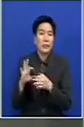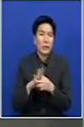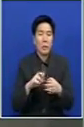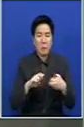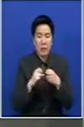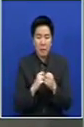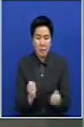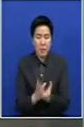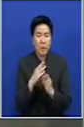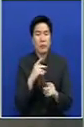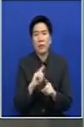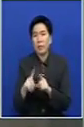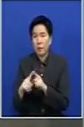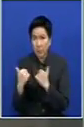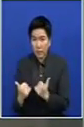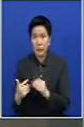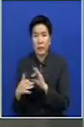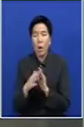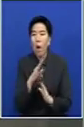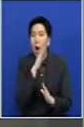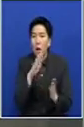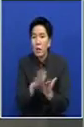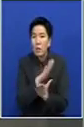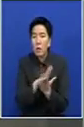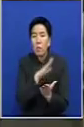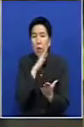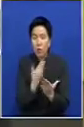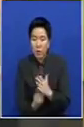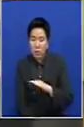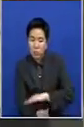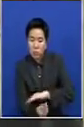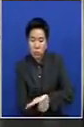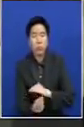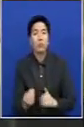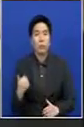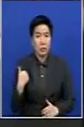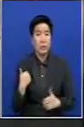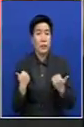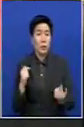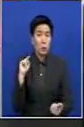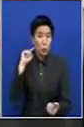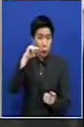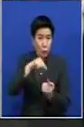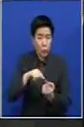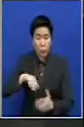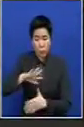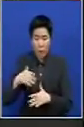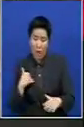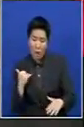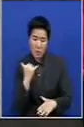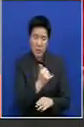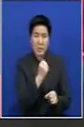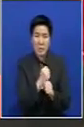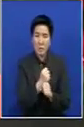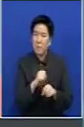การก่อเหตุอาชญากรรมนานาชนิดรวมไปถึงการปลอมแปลงเอกสารและติดสินบนเจ้าหน้าที่ค่ะส่วนจุดศูนย์กลางที่ขบวนการค้ามนุษย์ป